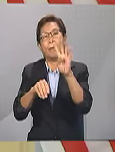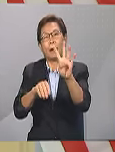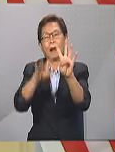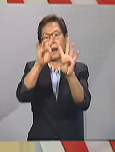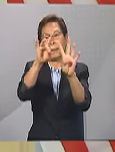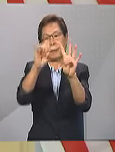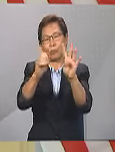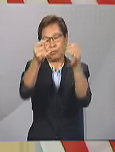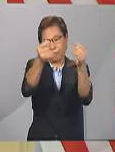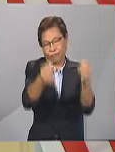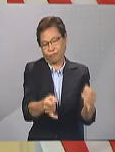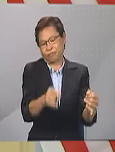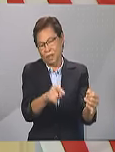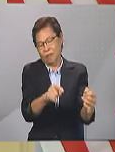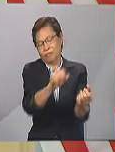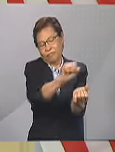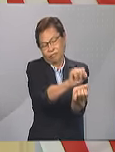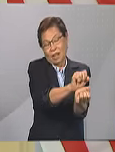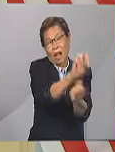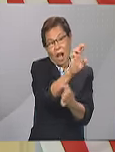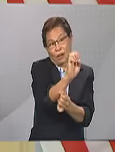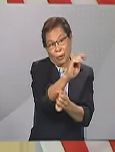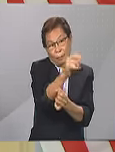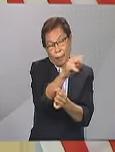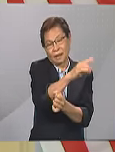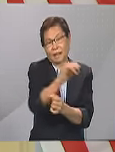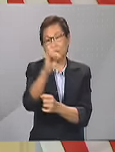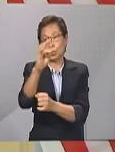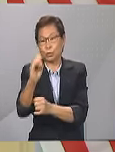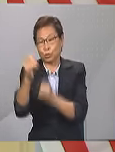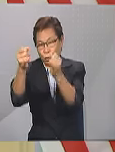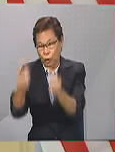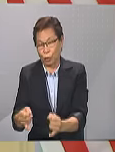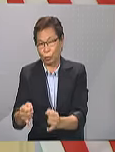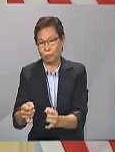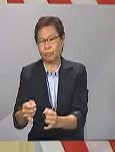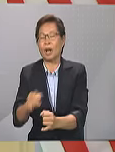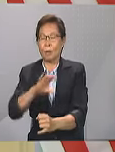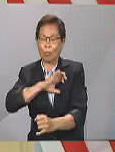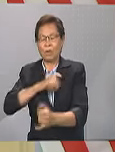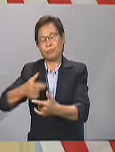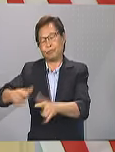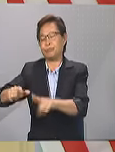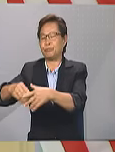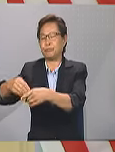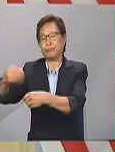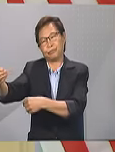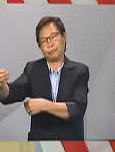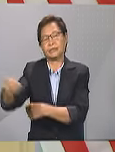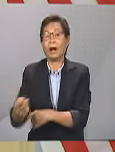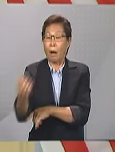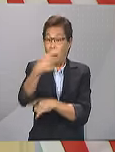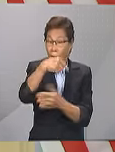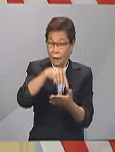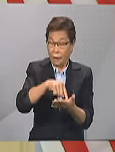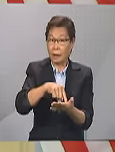480 individu yang there many dan 70 individu yang diberikan jaminan polis hari